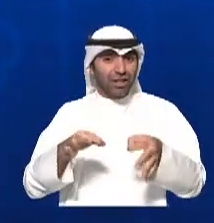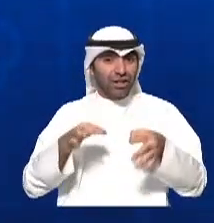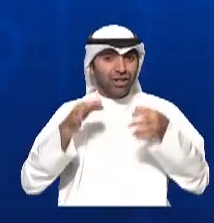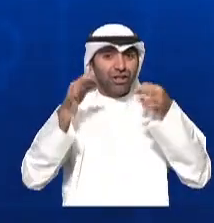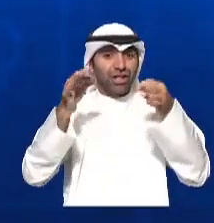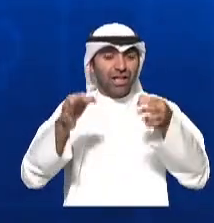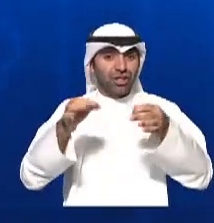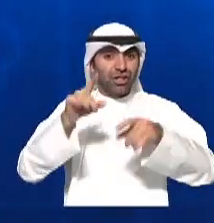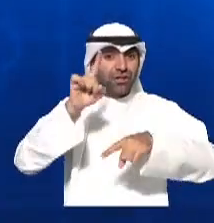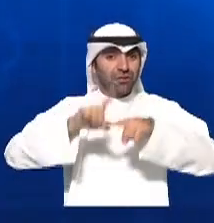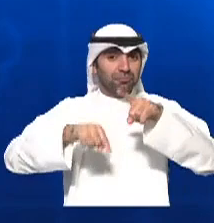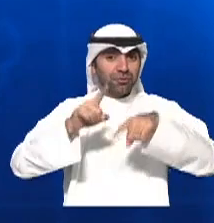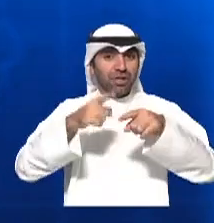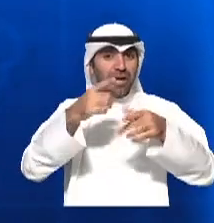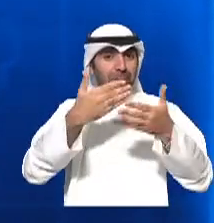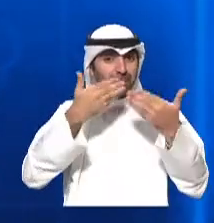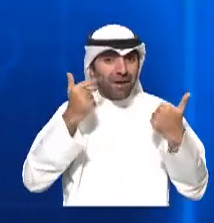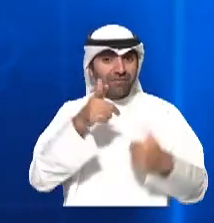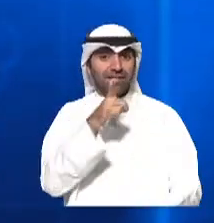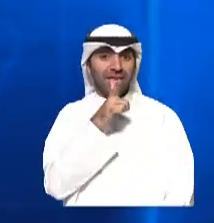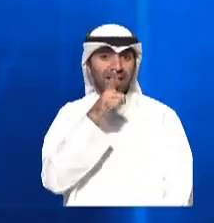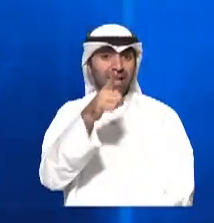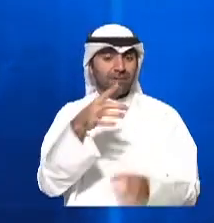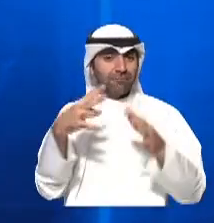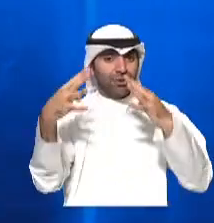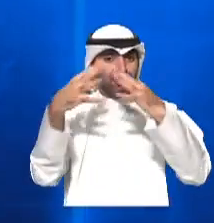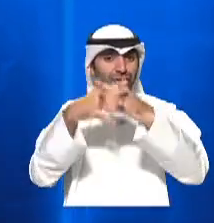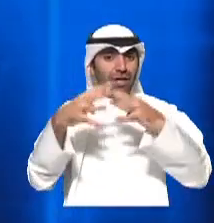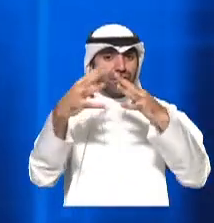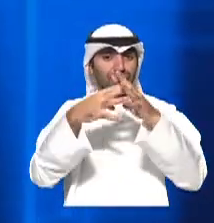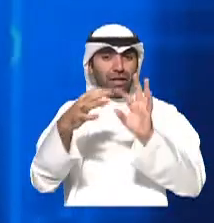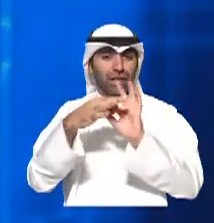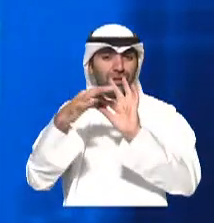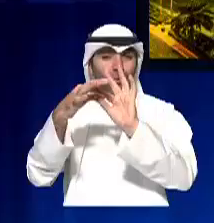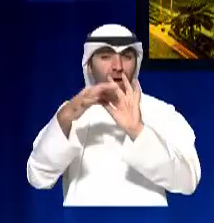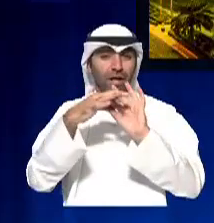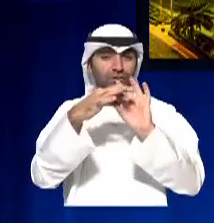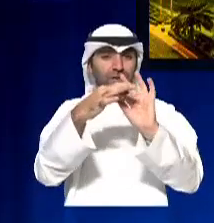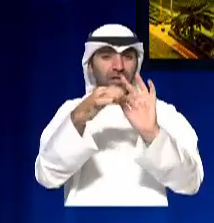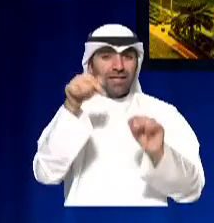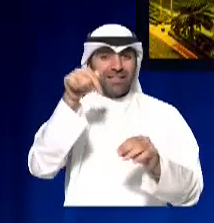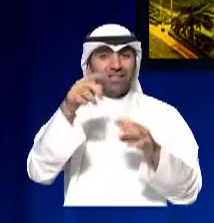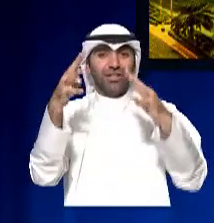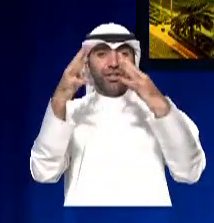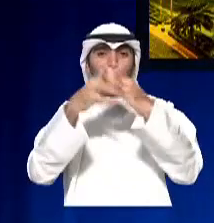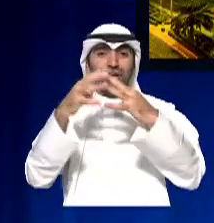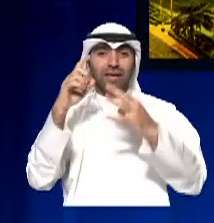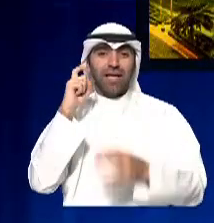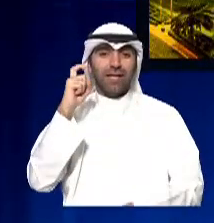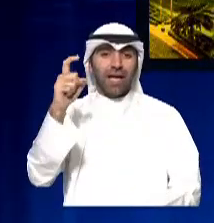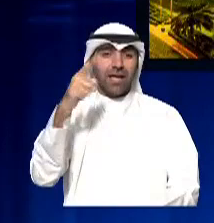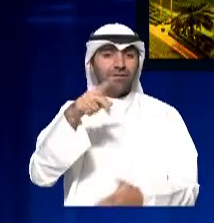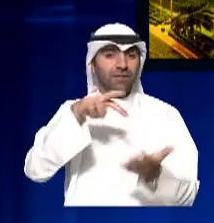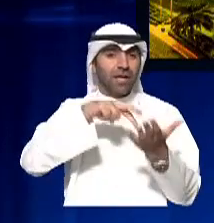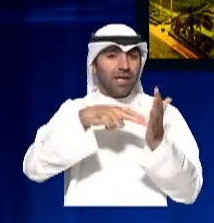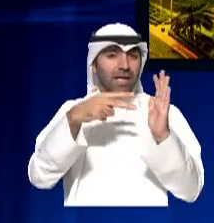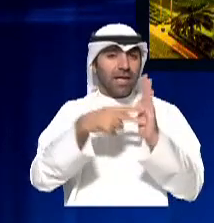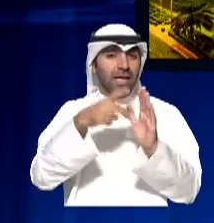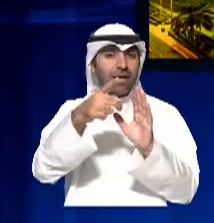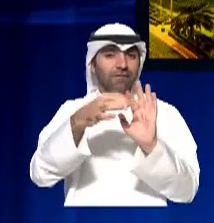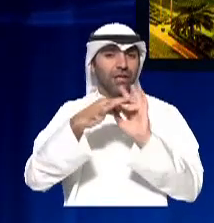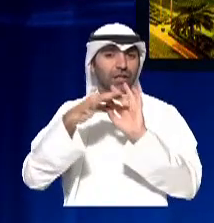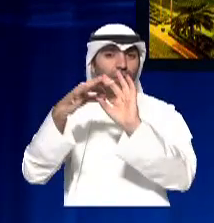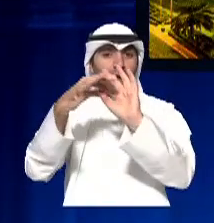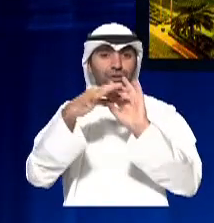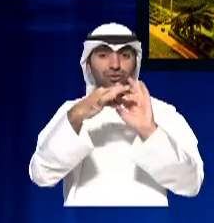المصنعة للقاح، كيف سيتم التعامل مع هذا التأخير؟ طبعا تمديد الفترات للجرعات الثانية